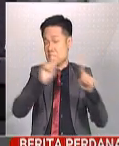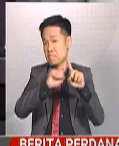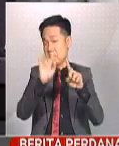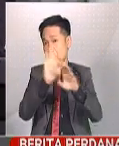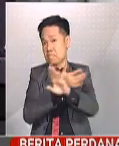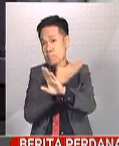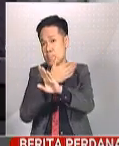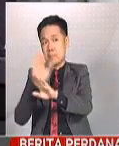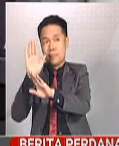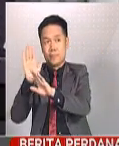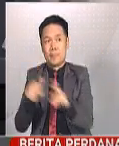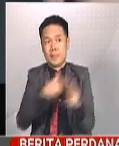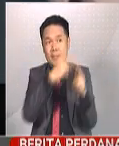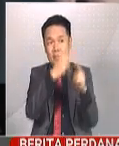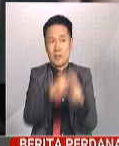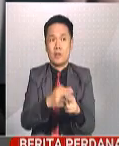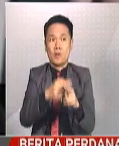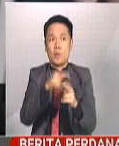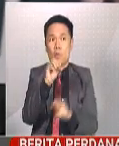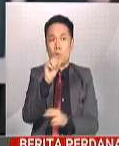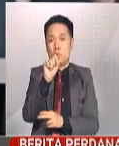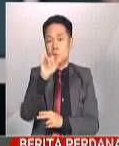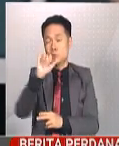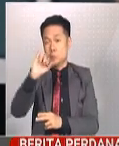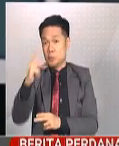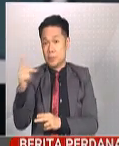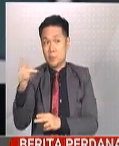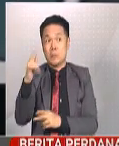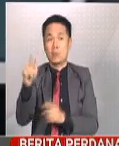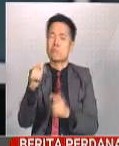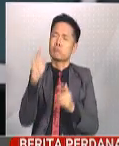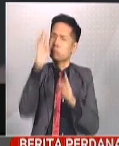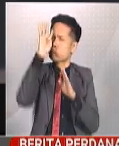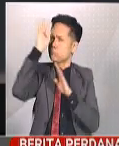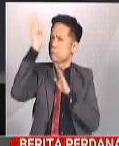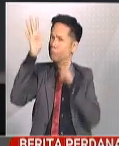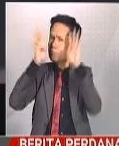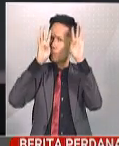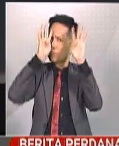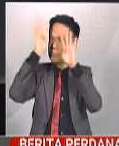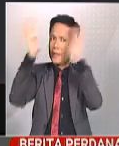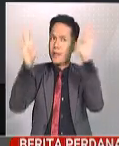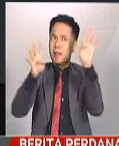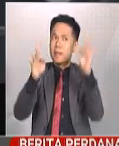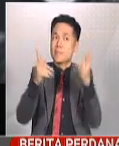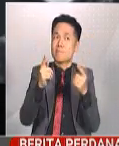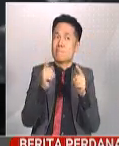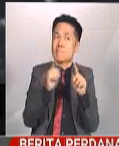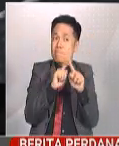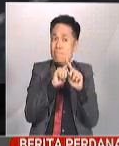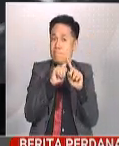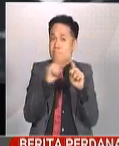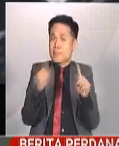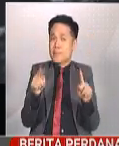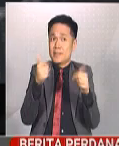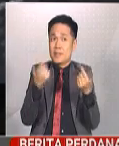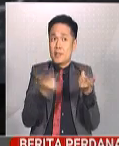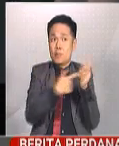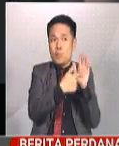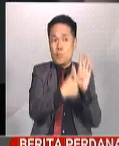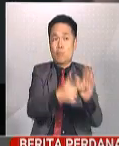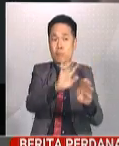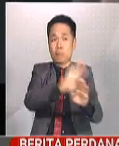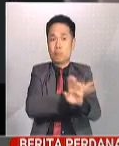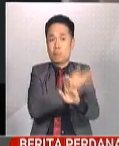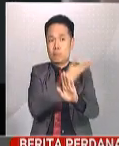artis duor shas tidak terkecuali dalam menghasilkan karya yang lebih kreatif dengan menampilkan kelainan tersendiri dalam Muzik